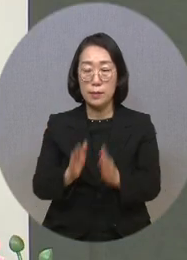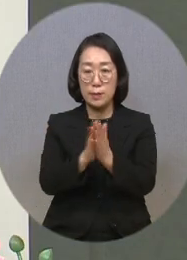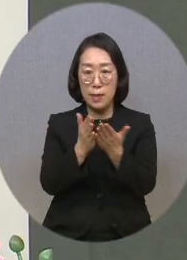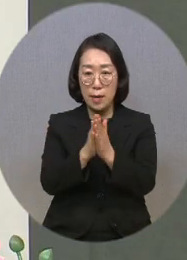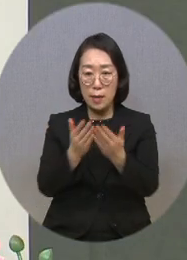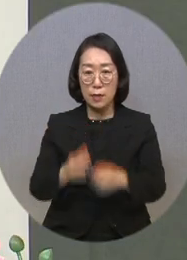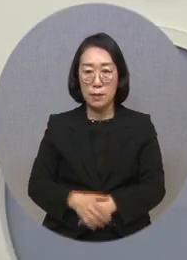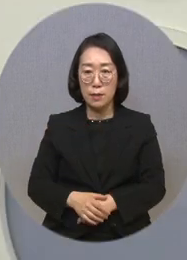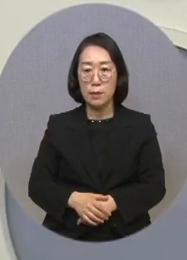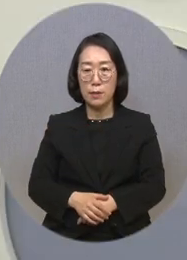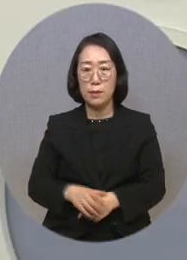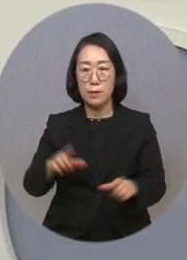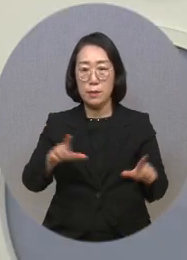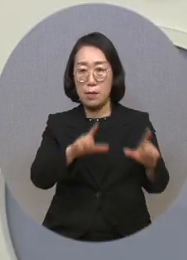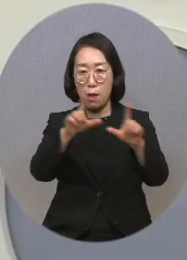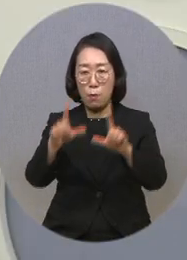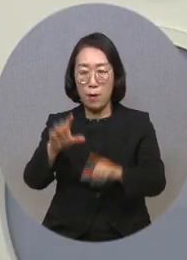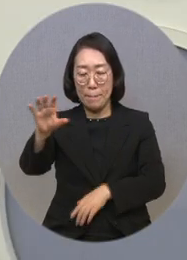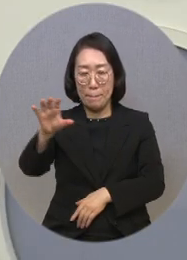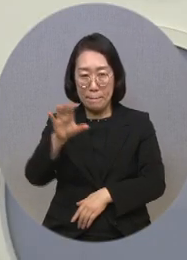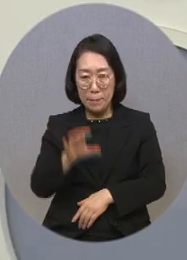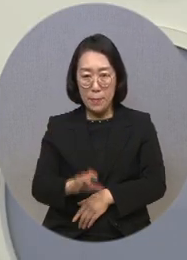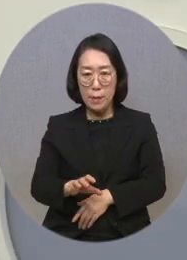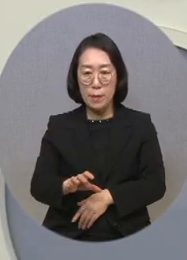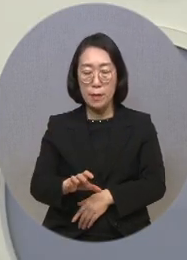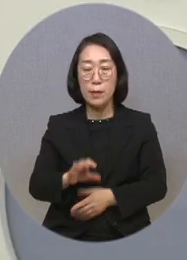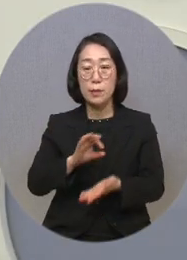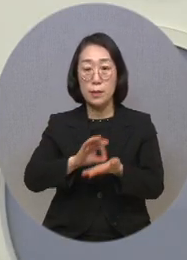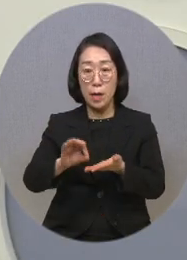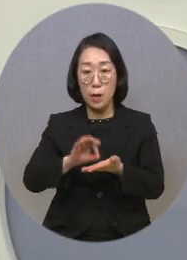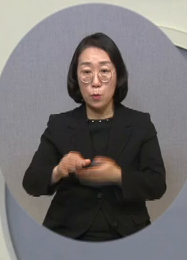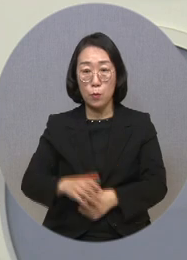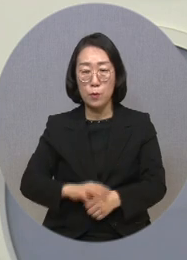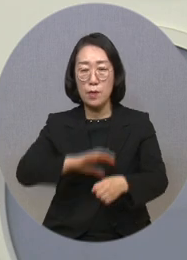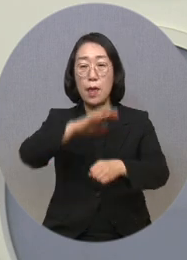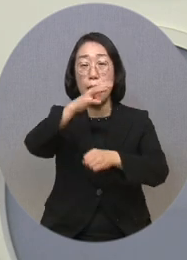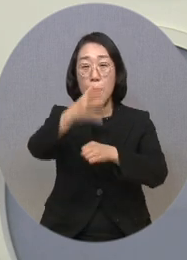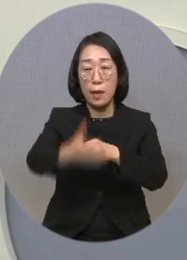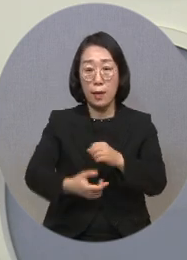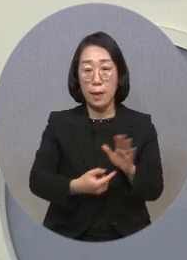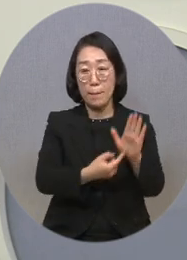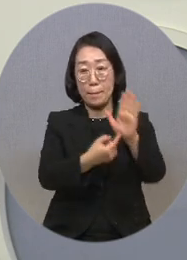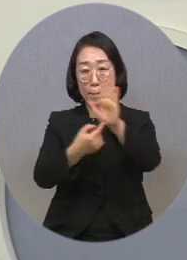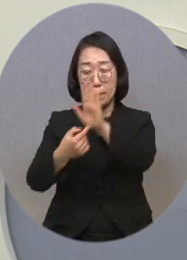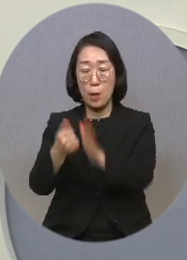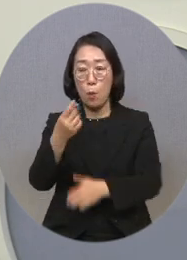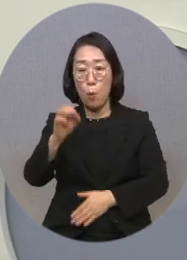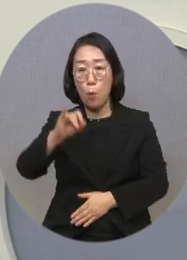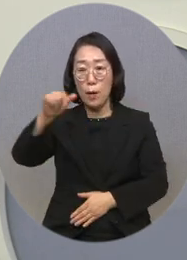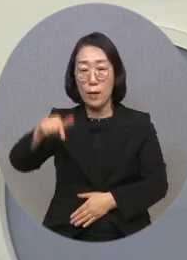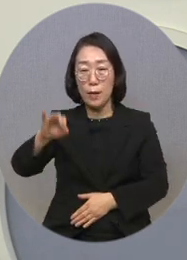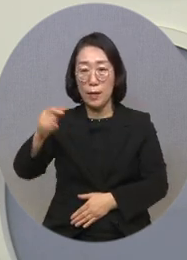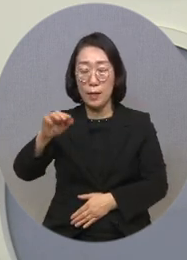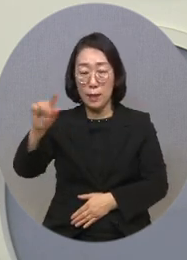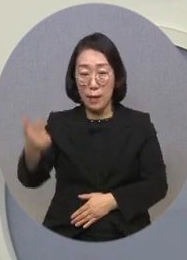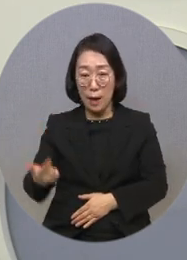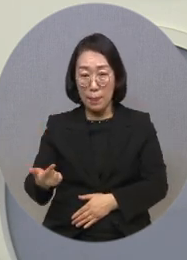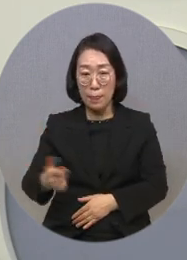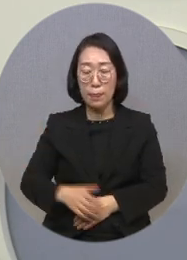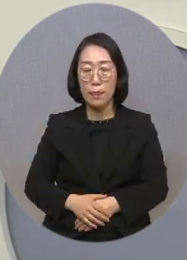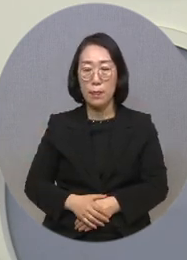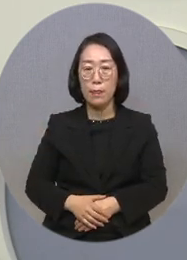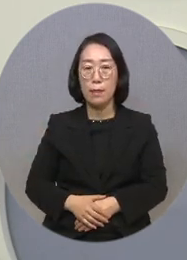정말 생활화해서 정말 세계에 우리 홍익인간을 정말 인류가 홍익의